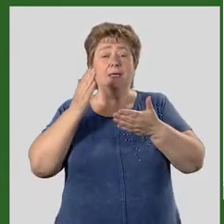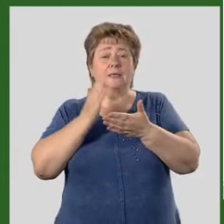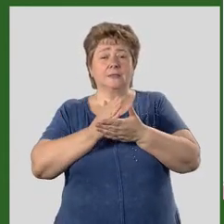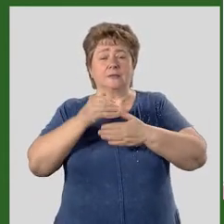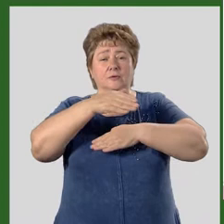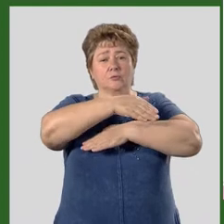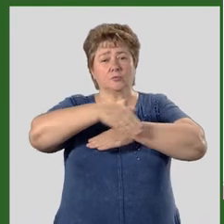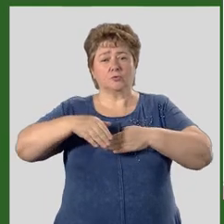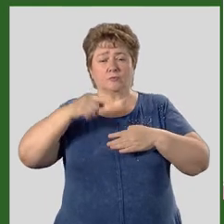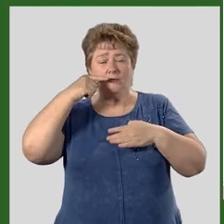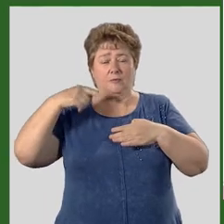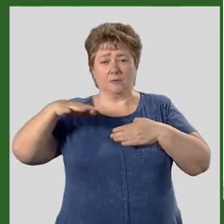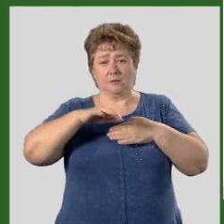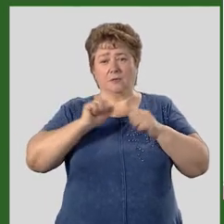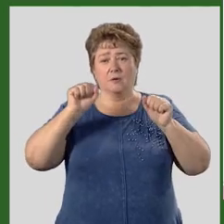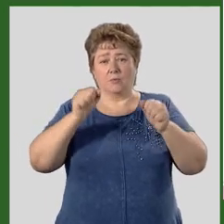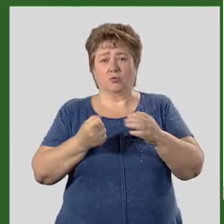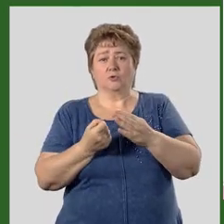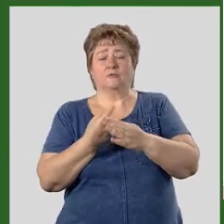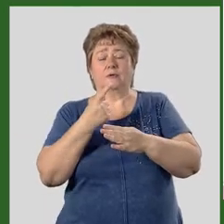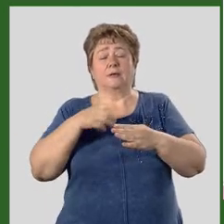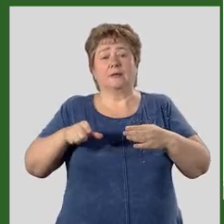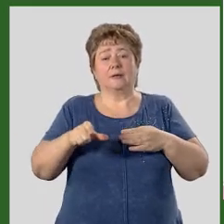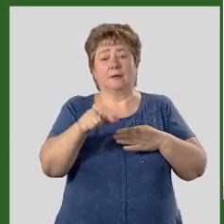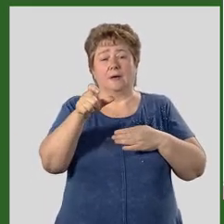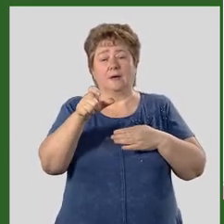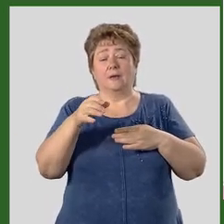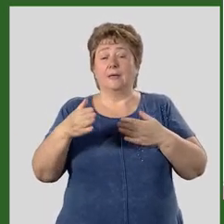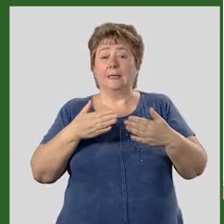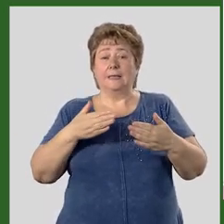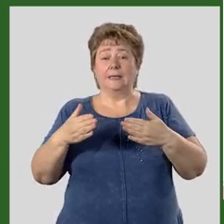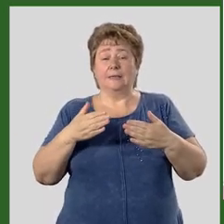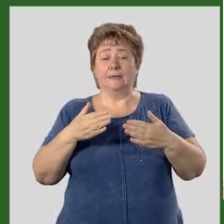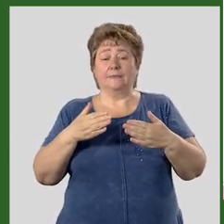Естественным рубежом в Кыргызстане может являться река или...